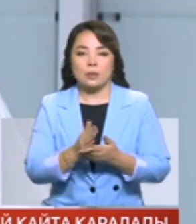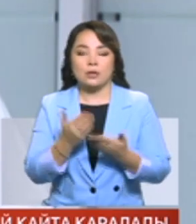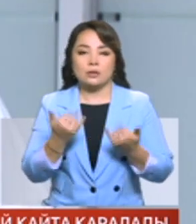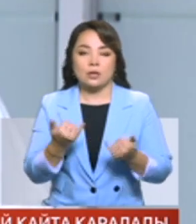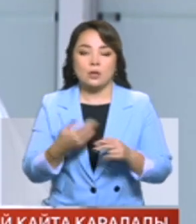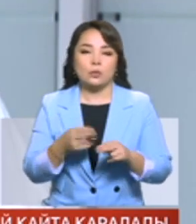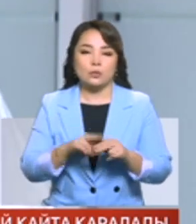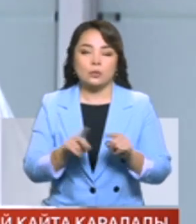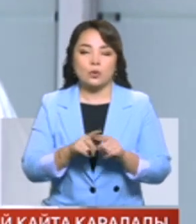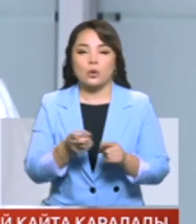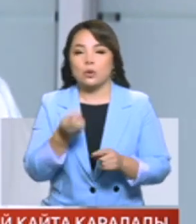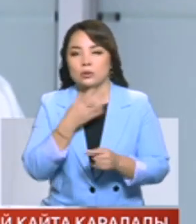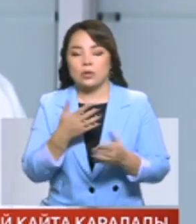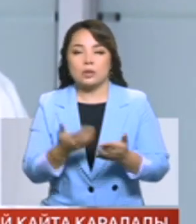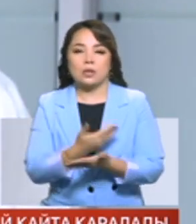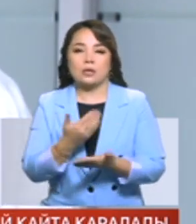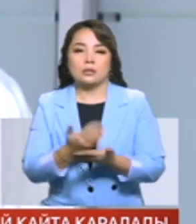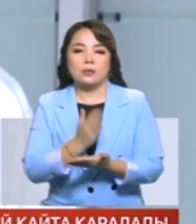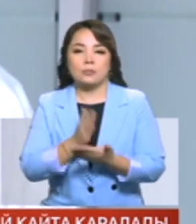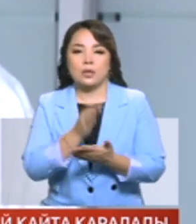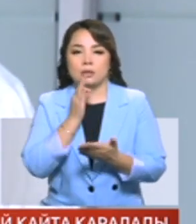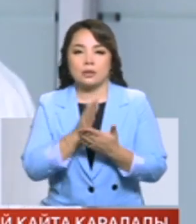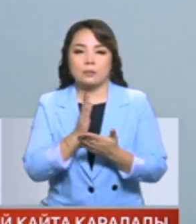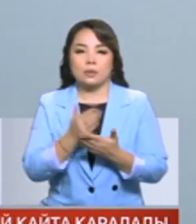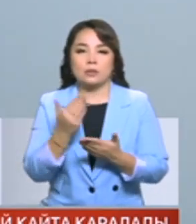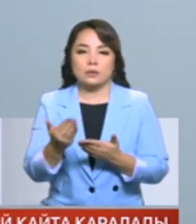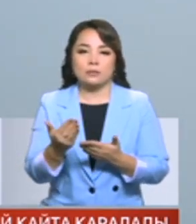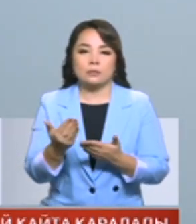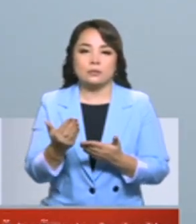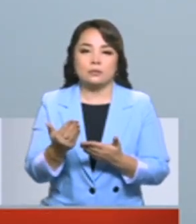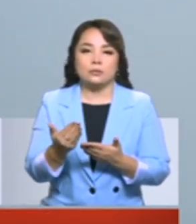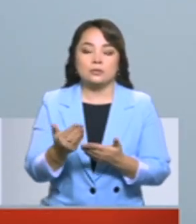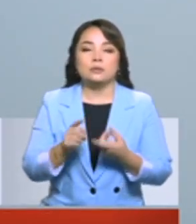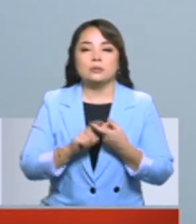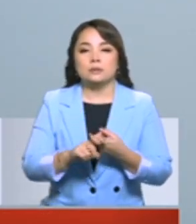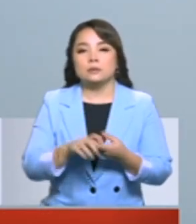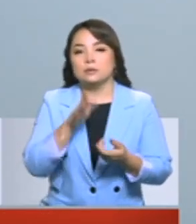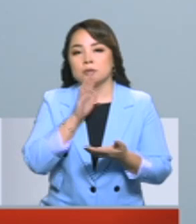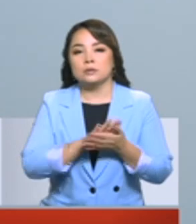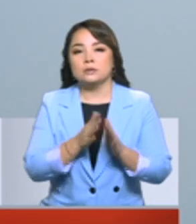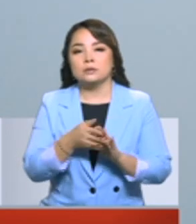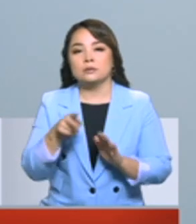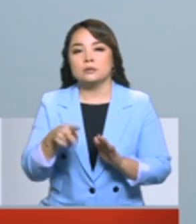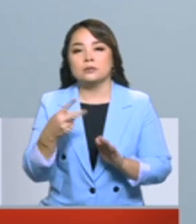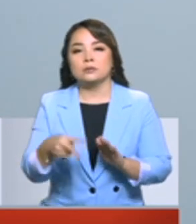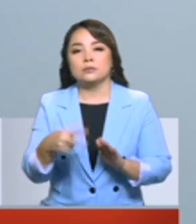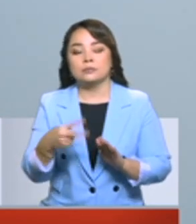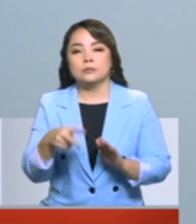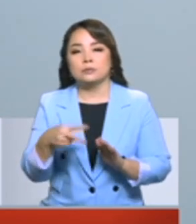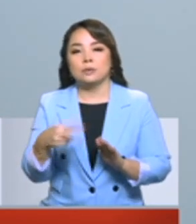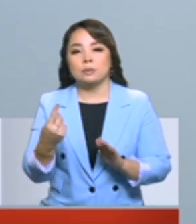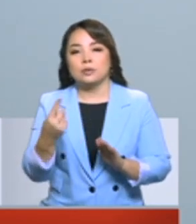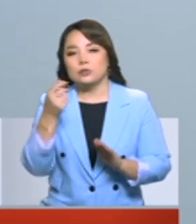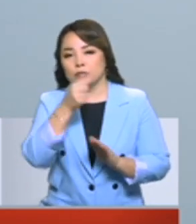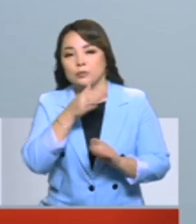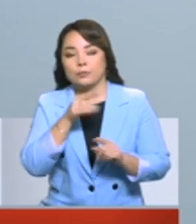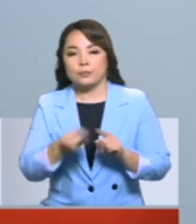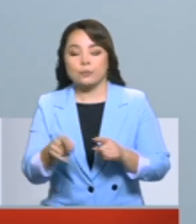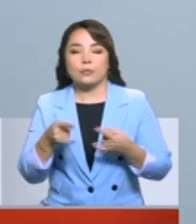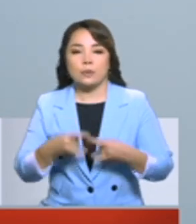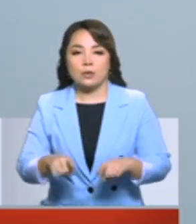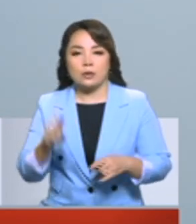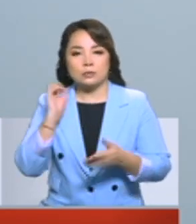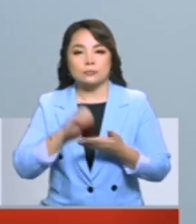Бұл өте үлкен жақсы жаңалықтардың бірі болып есептеліп отыр. Пандемия кезінде 2020-2021 жылдары бізде туудың